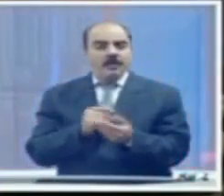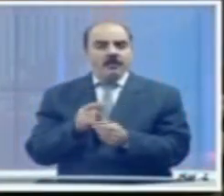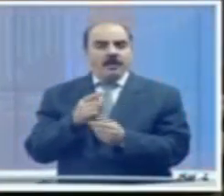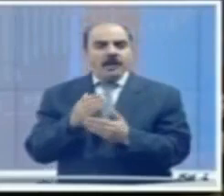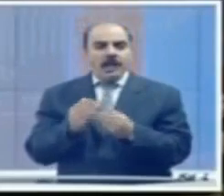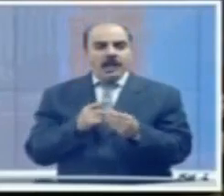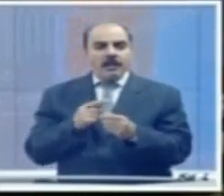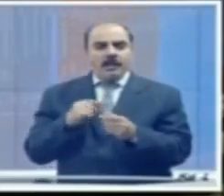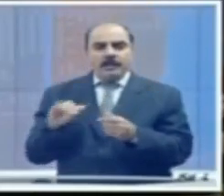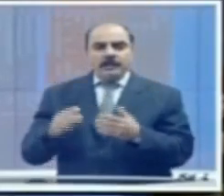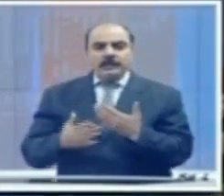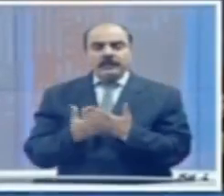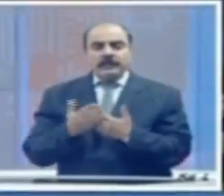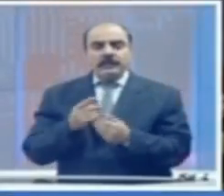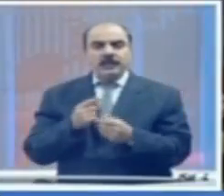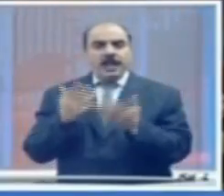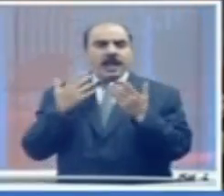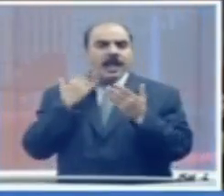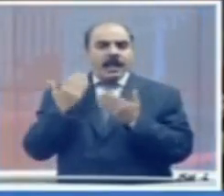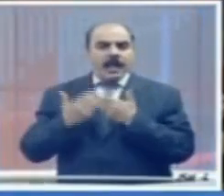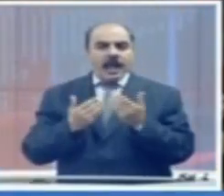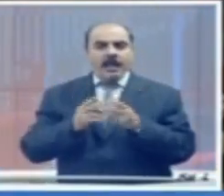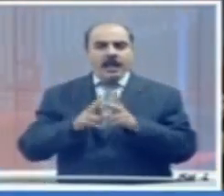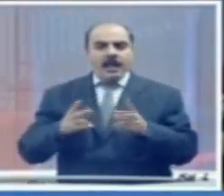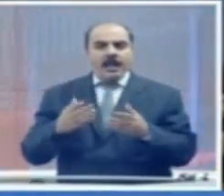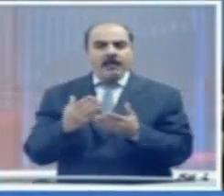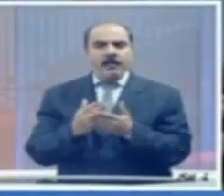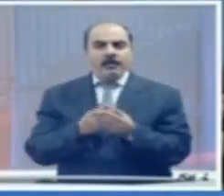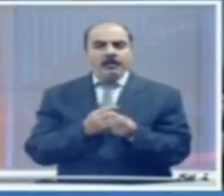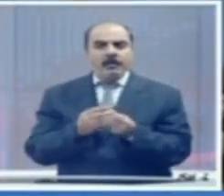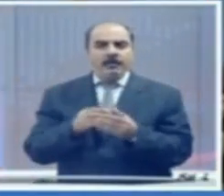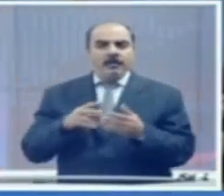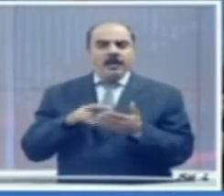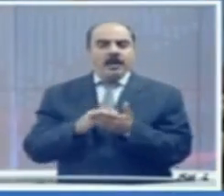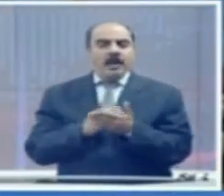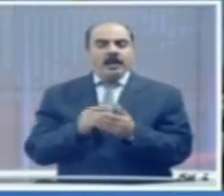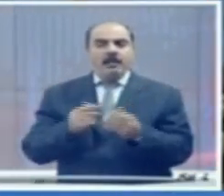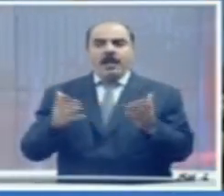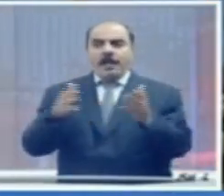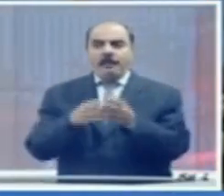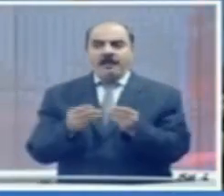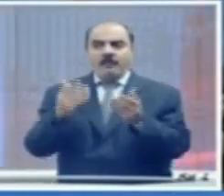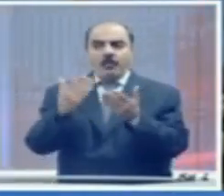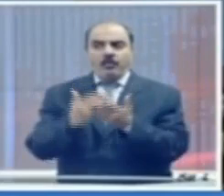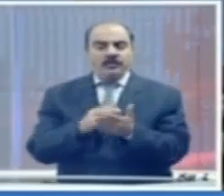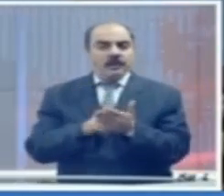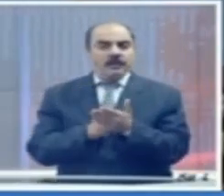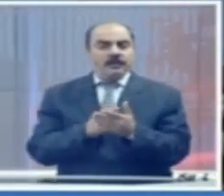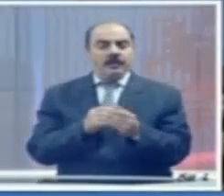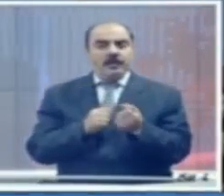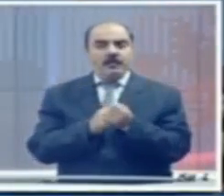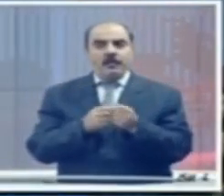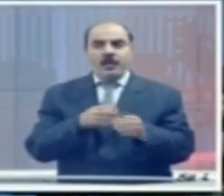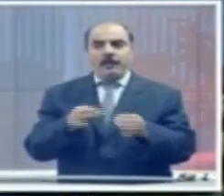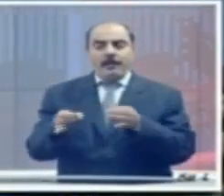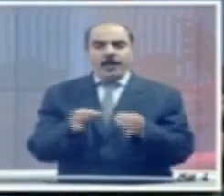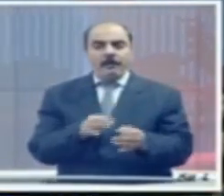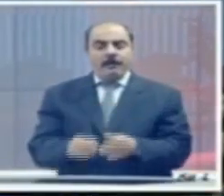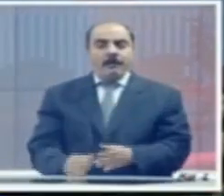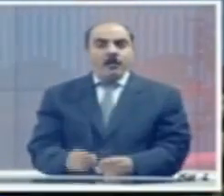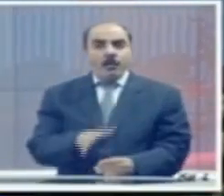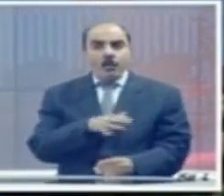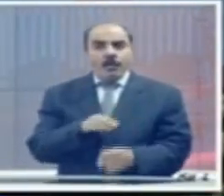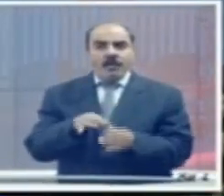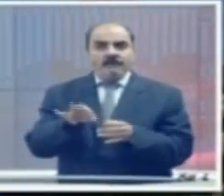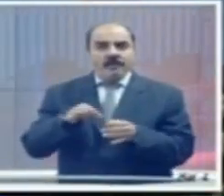التطور المطلوب في الرقمنه والتحول الرقمي، التطور المطلوب في الشمول المالي، الوصول لكافه العملاء، كل هذه